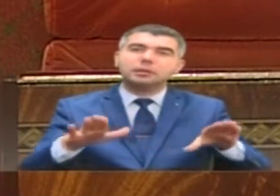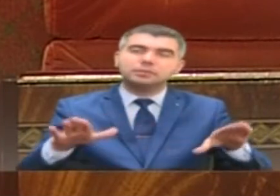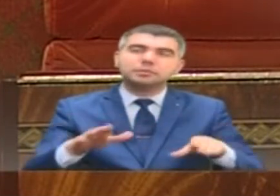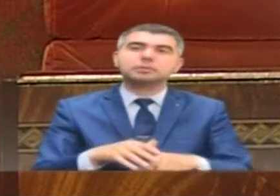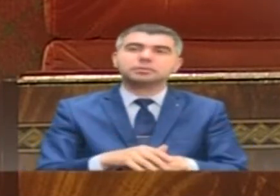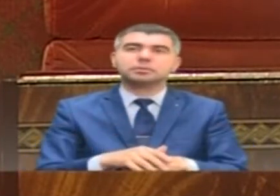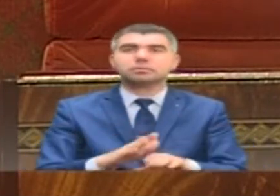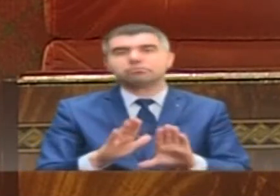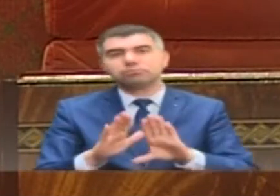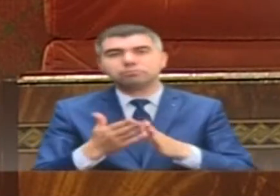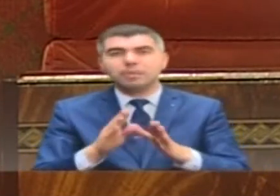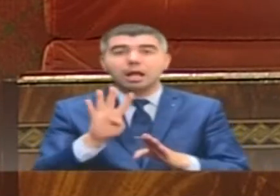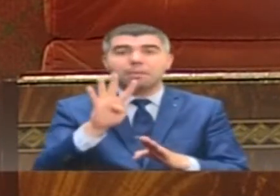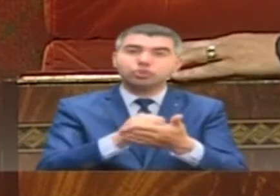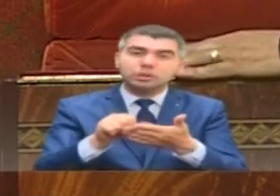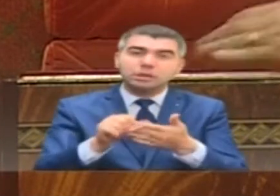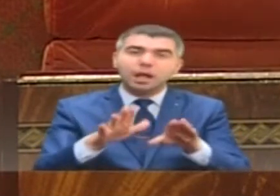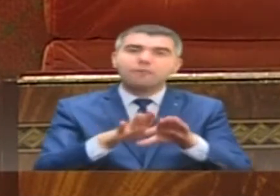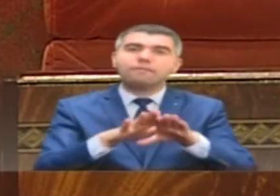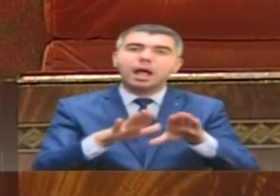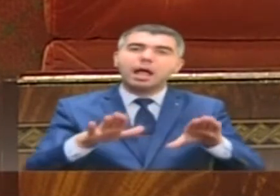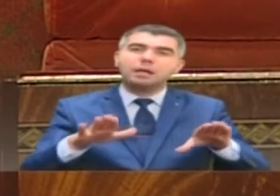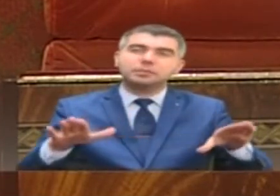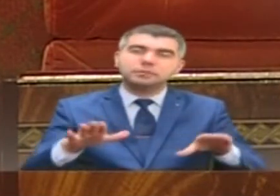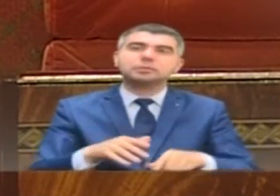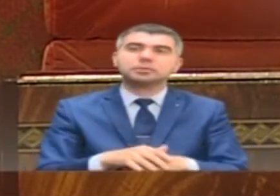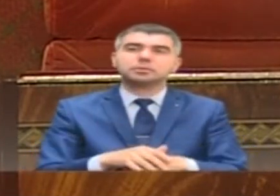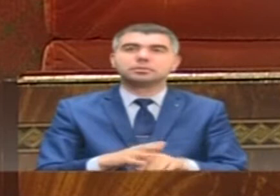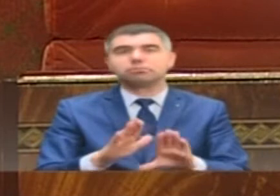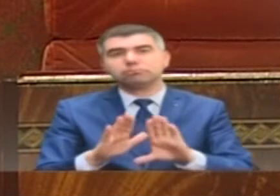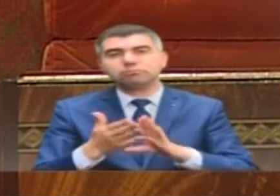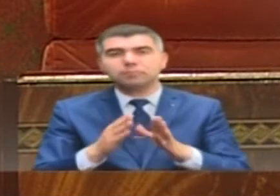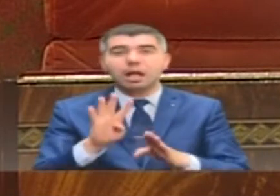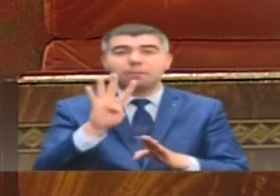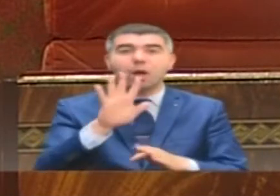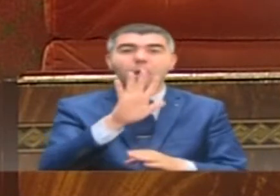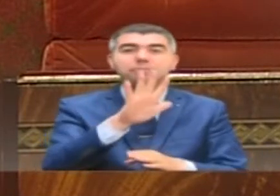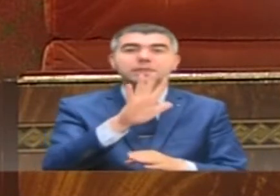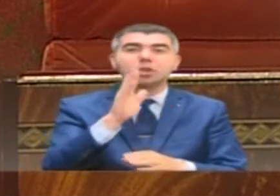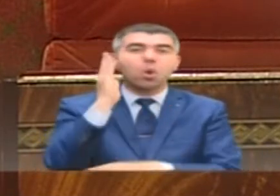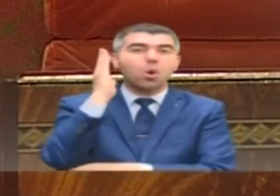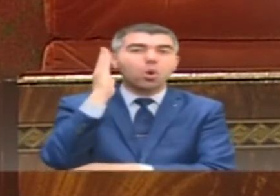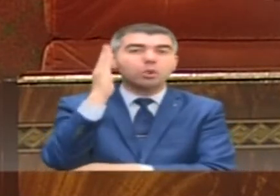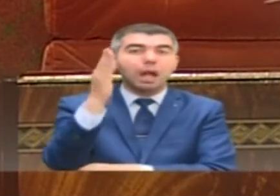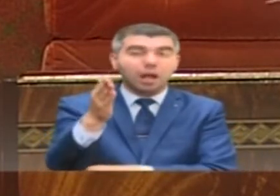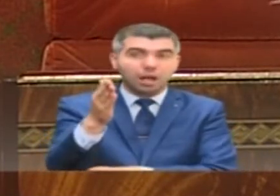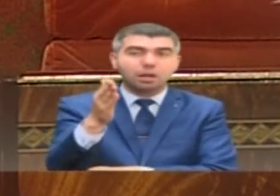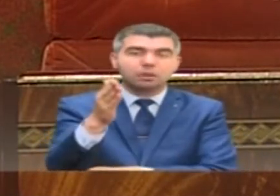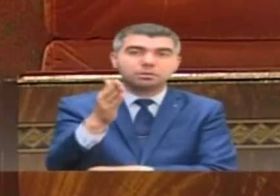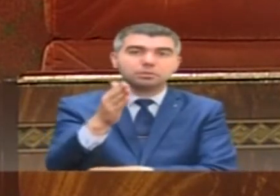هكتار لاحتضان هذه النواة الجامعية، وكيمكن الجامعة أنها